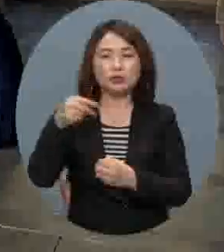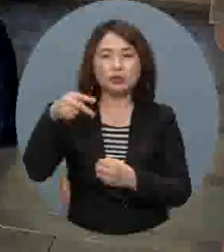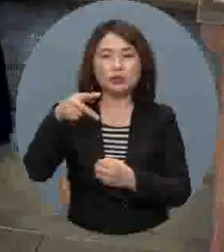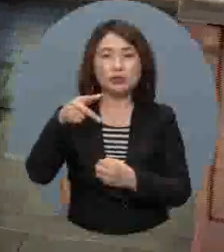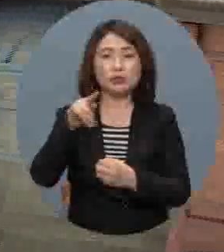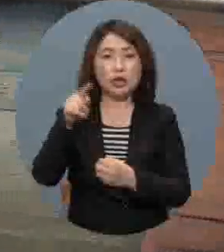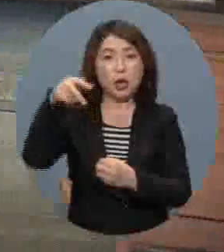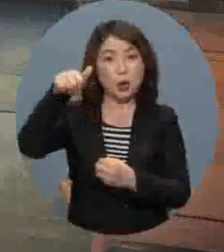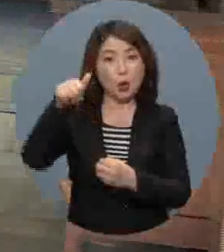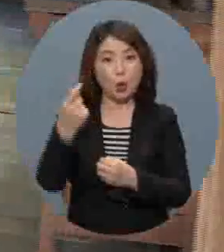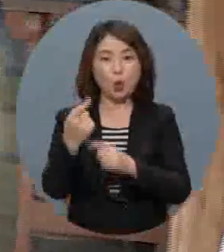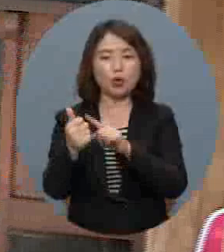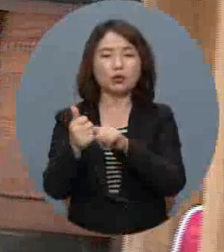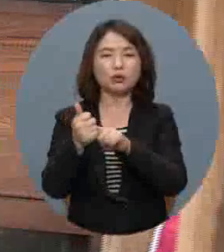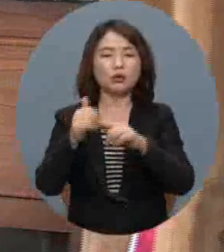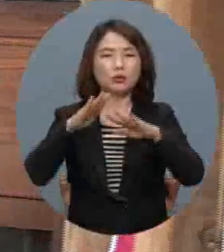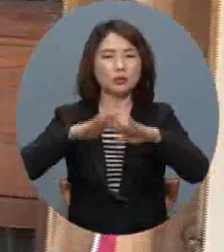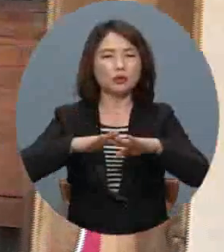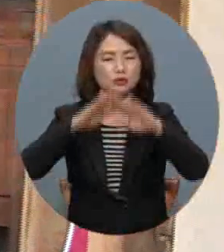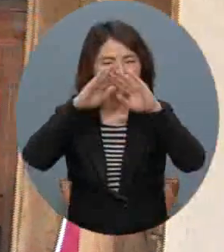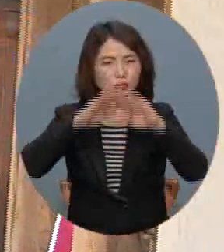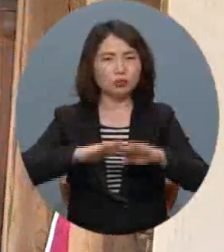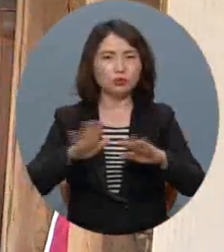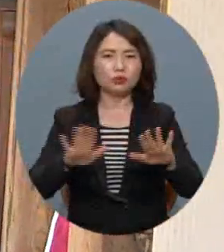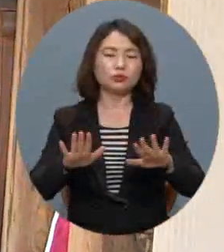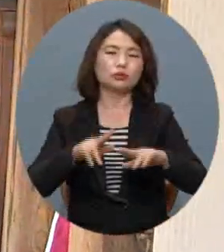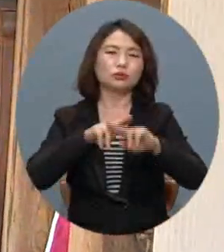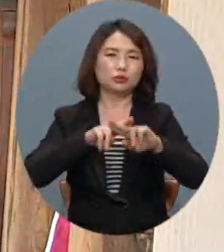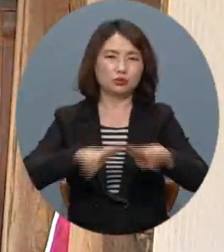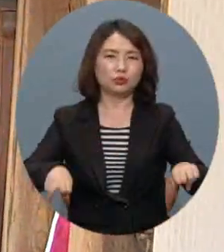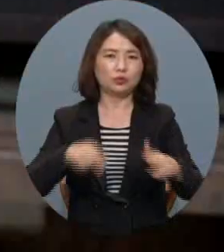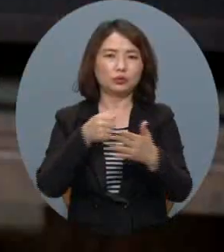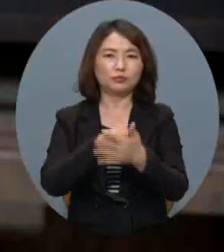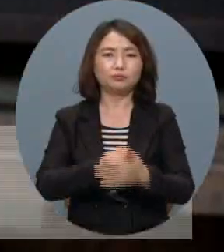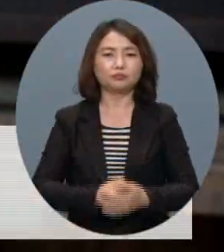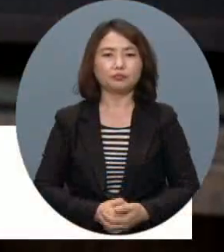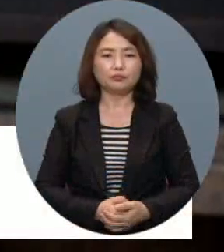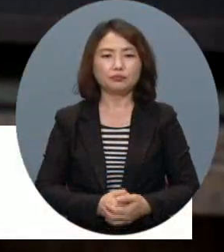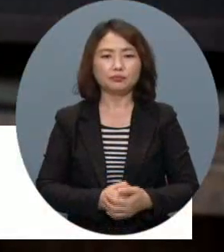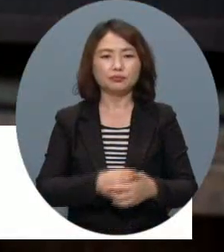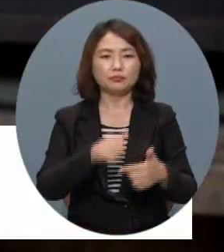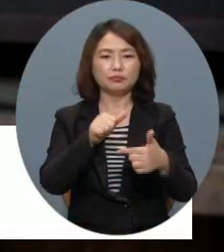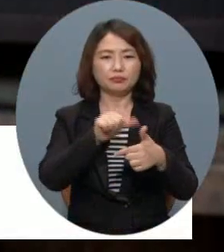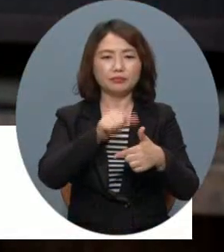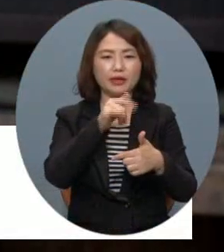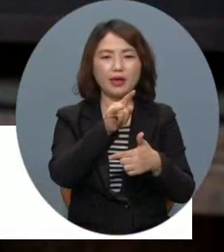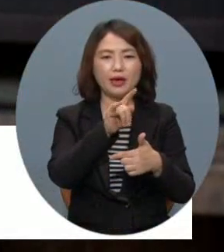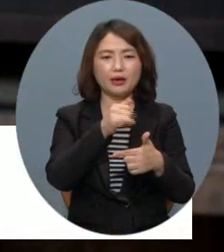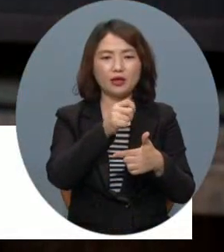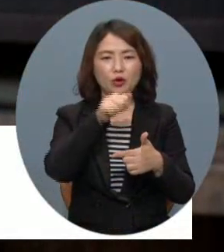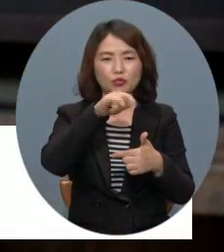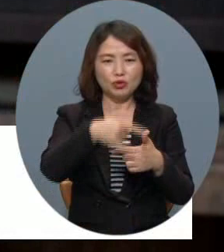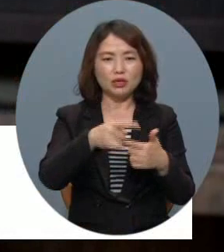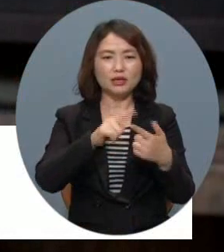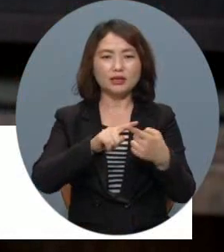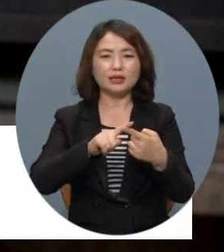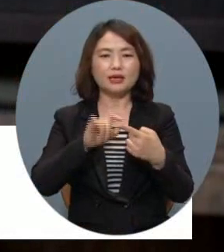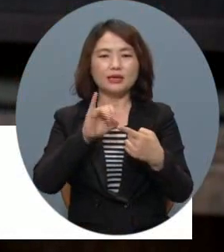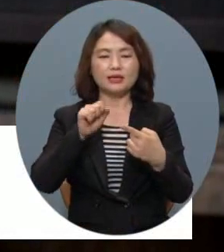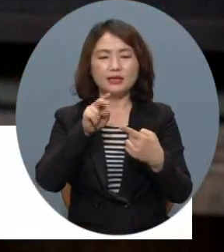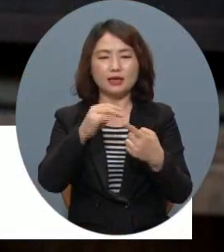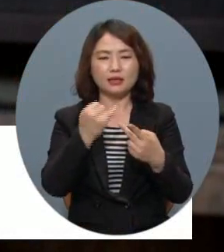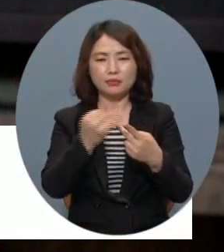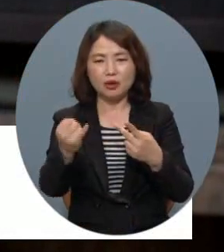이번 추석은 건너뛰기 로 결정했습니다 우리 맞이 경유 애미야 둘째 이연희